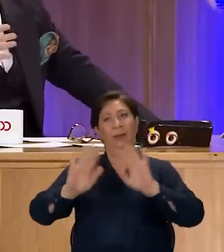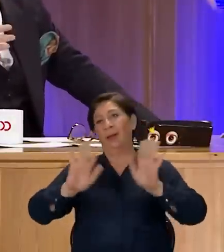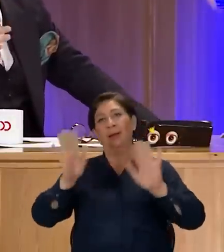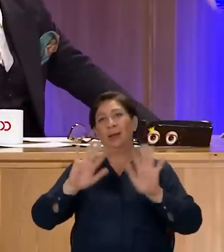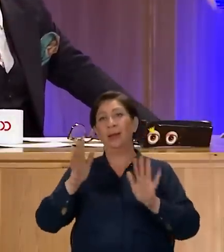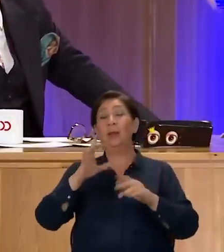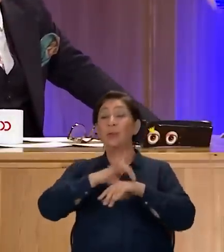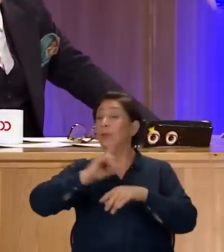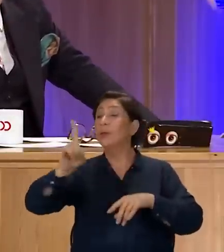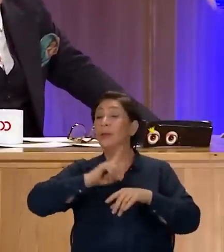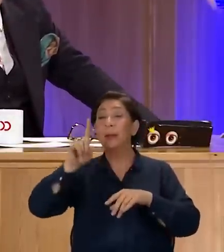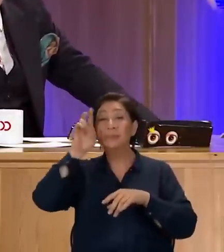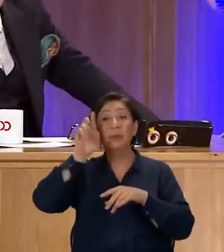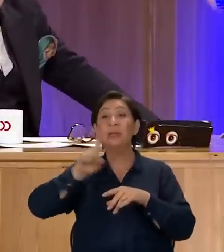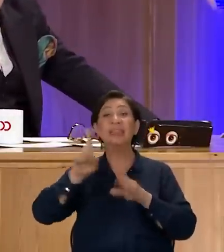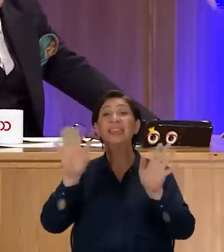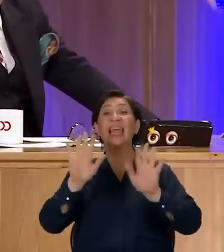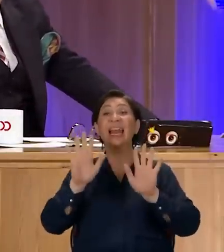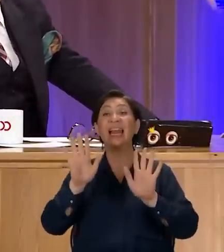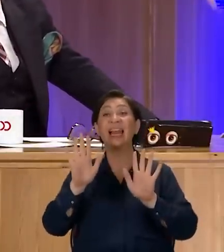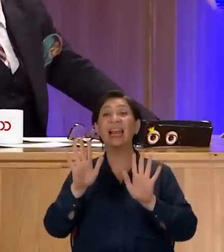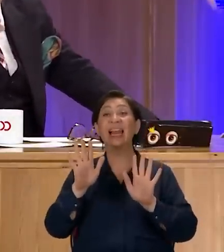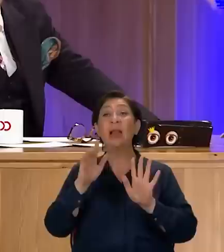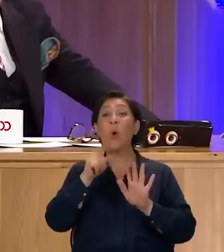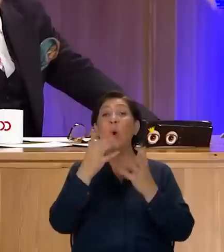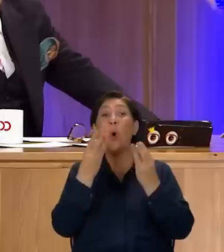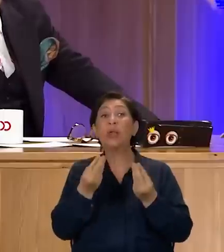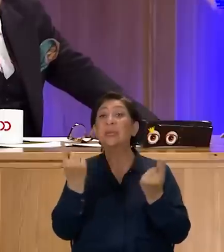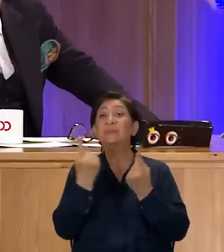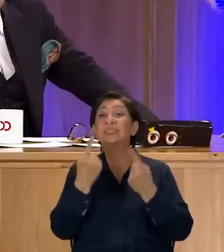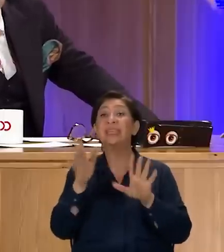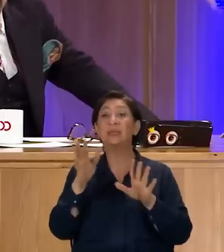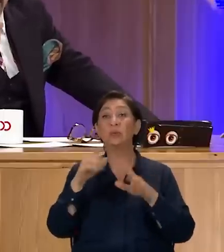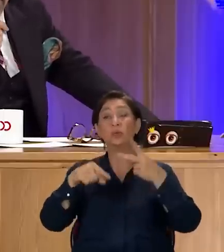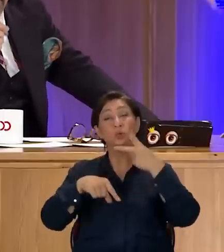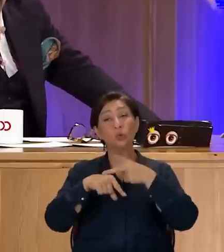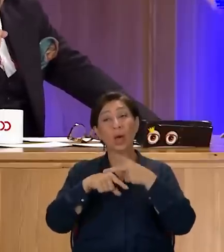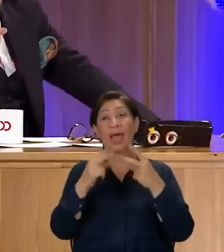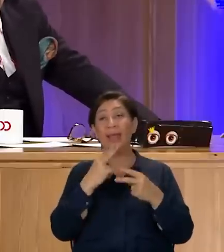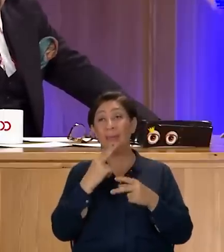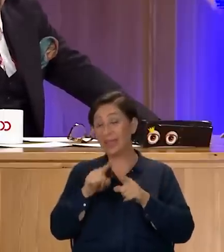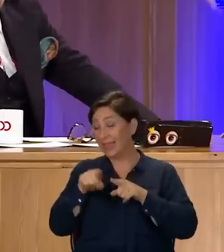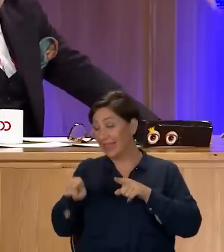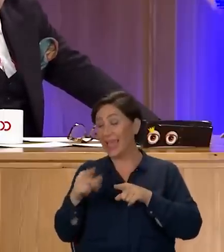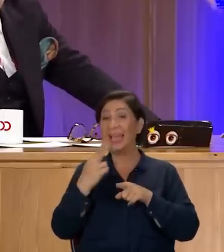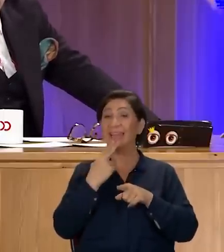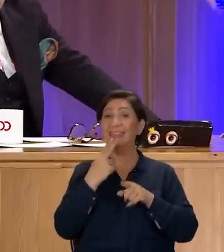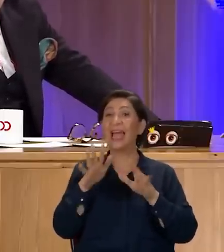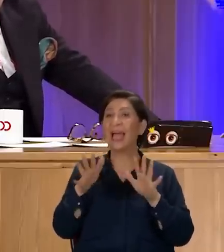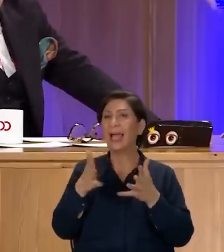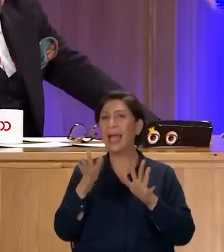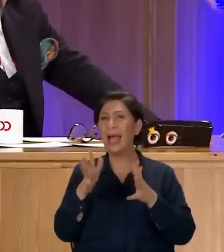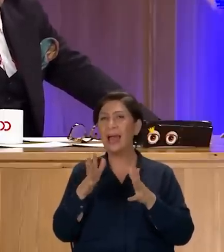yani rehabilitasyonluk falan halim de kalmaz. Yani bu olacak şey değil. Bak şimdi Zuhal Hanım'ın yanındaki kız